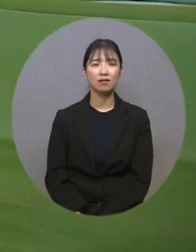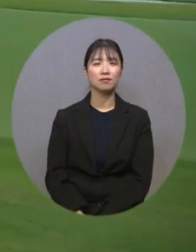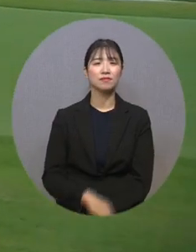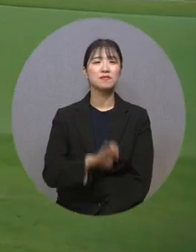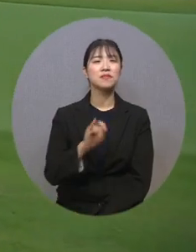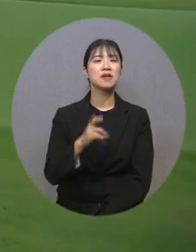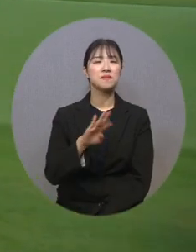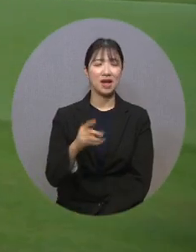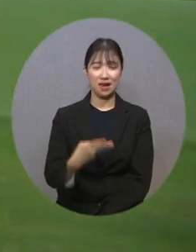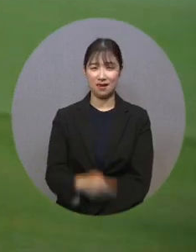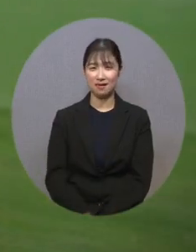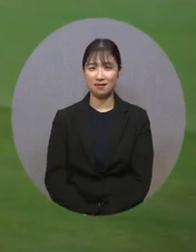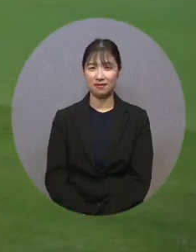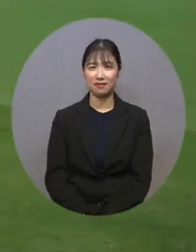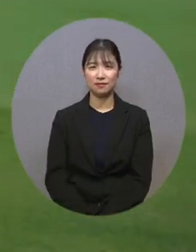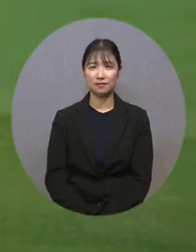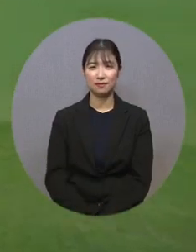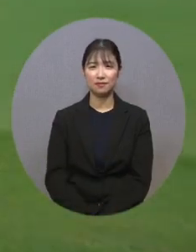핀발이야.